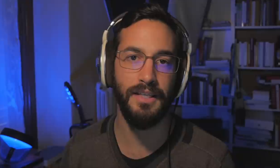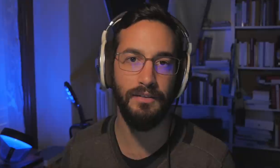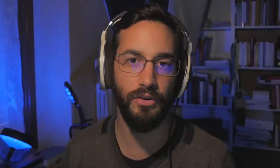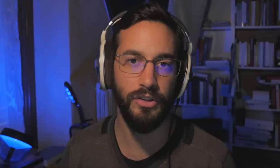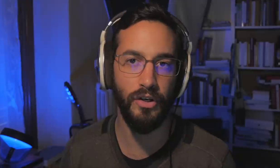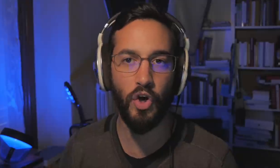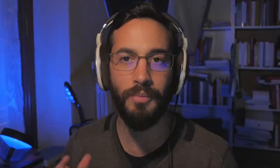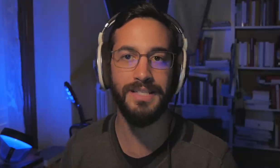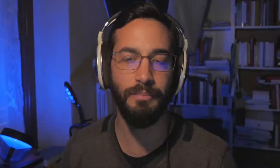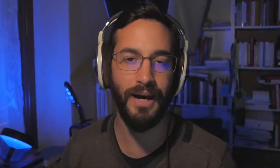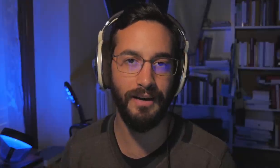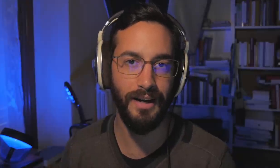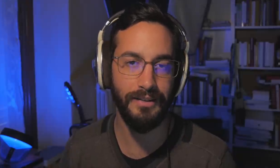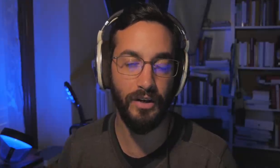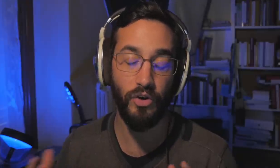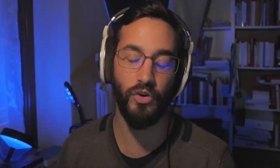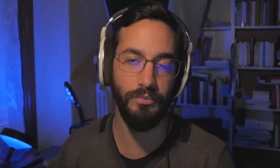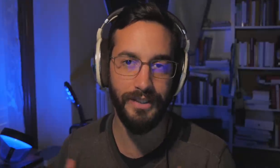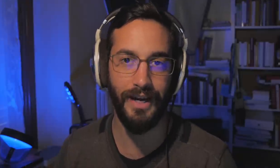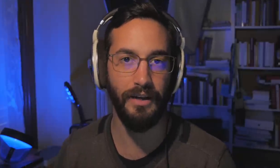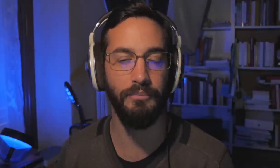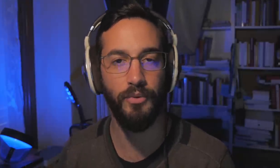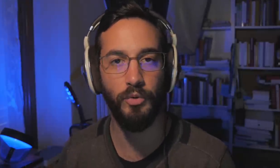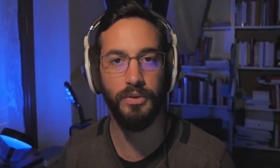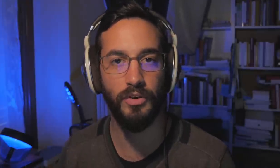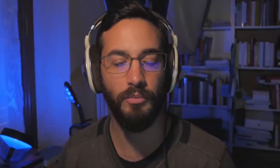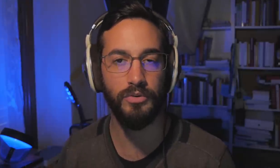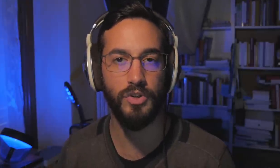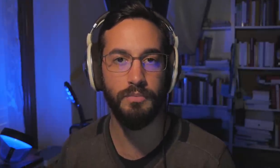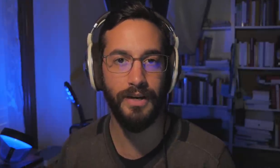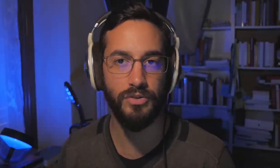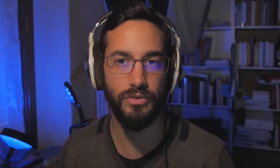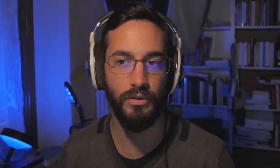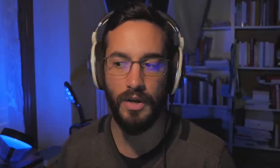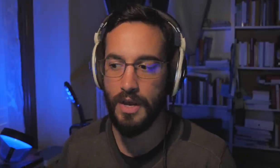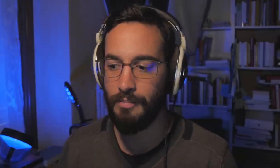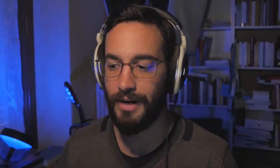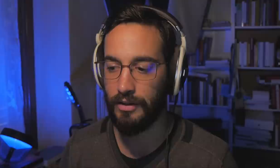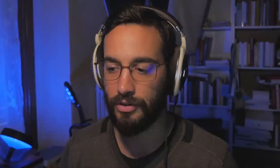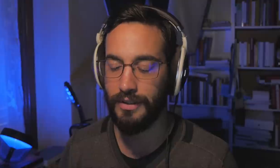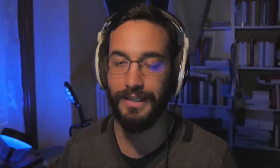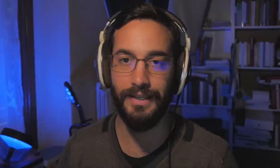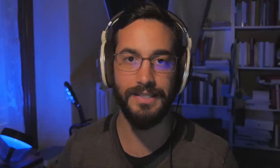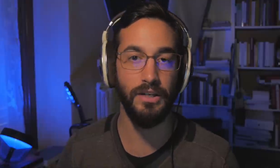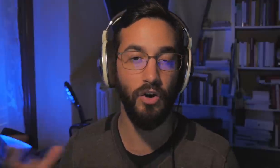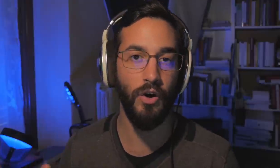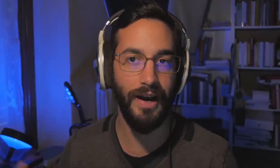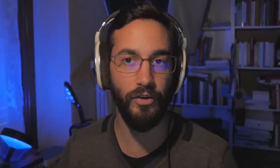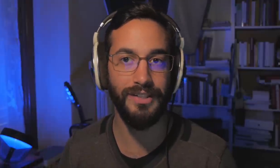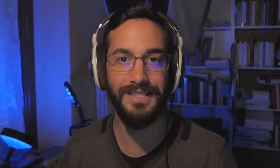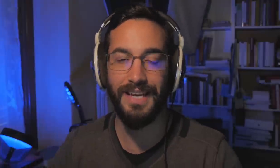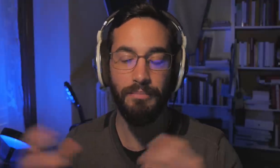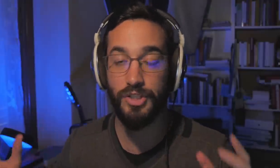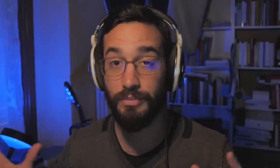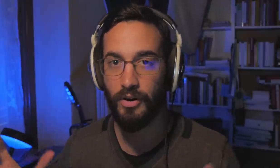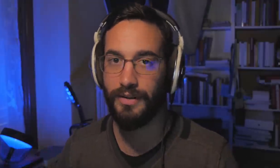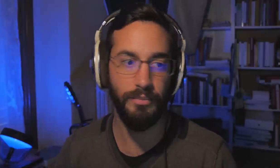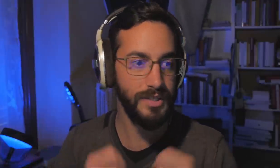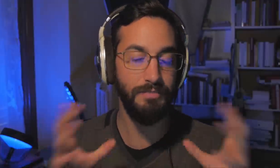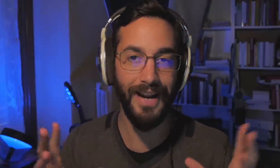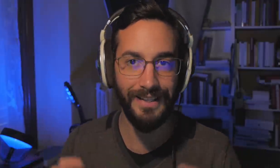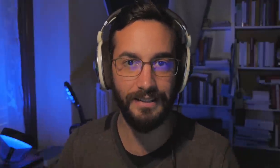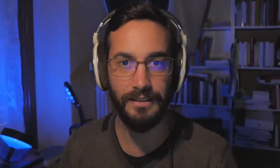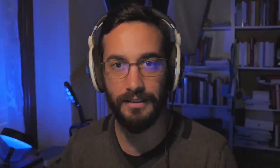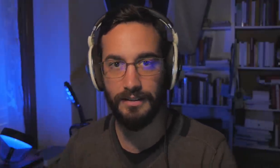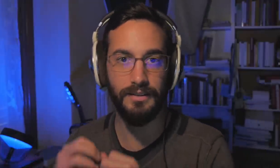rappresentativo di come si parla di economia in pubblico molto spesso, parlando di slogan o di semplici parole